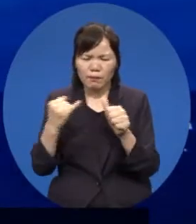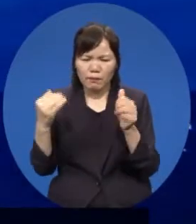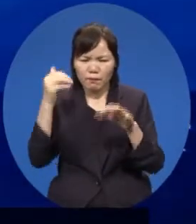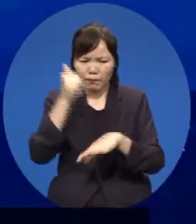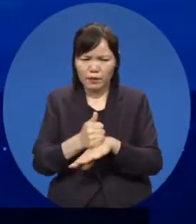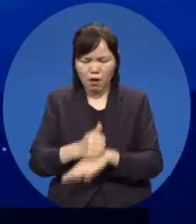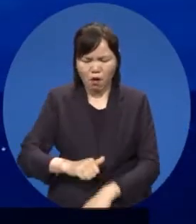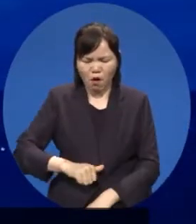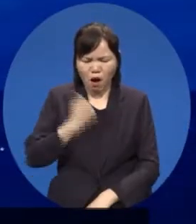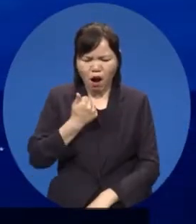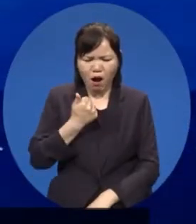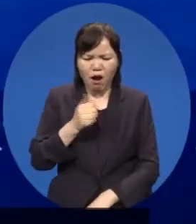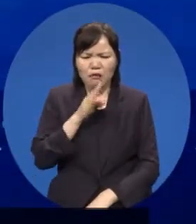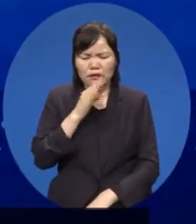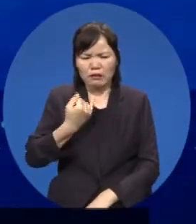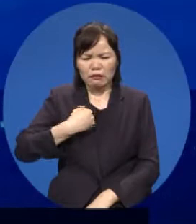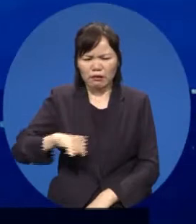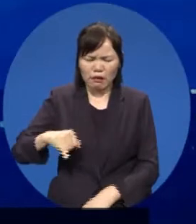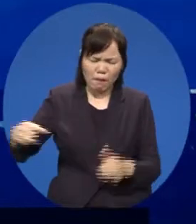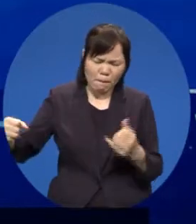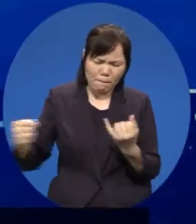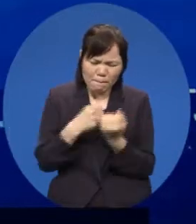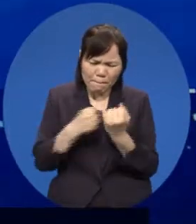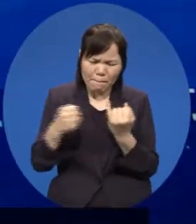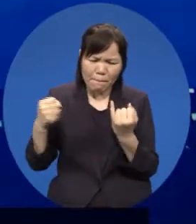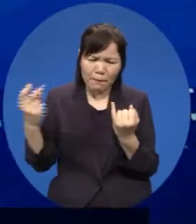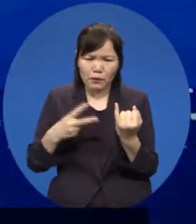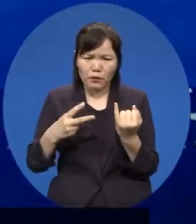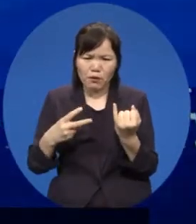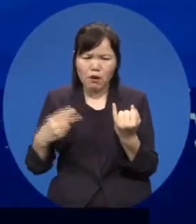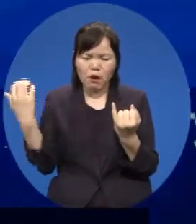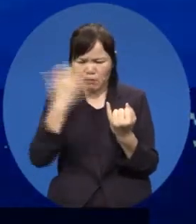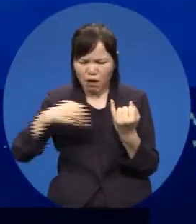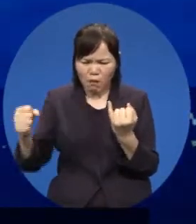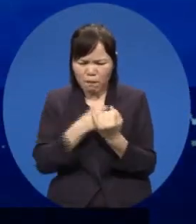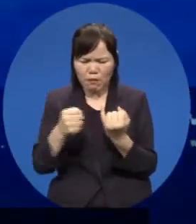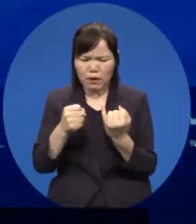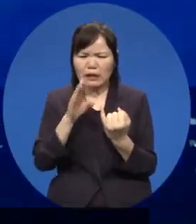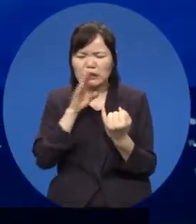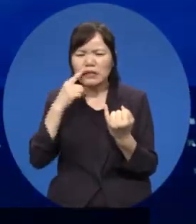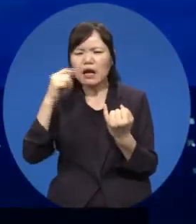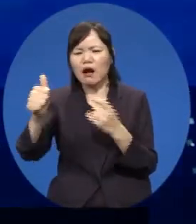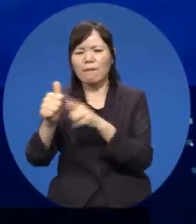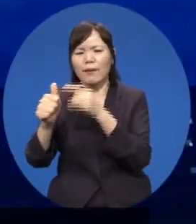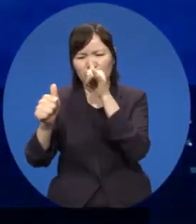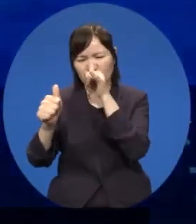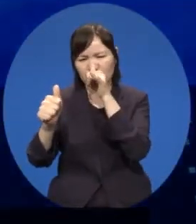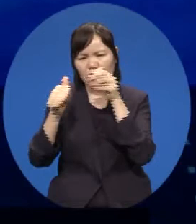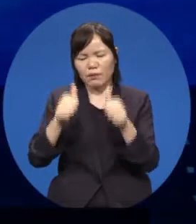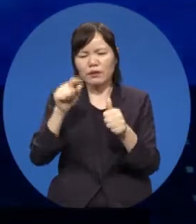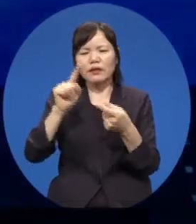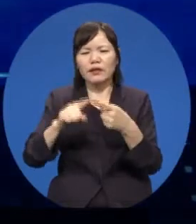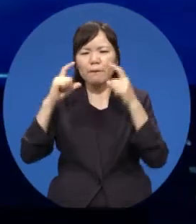화가 난다고 친딸을 잔혹하게 폭행을 하고 이것을 넘어서 성폭행까지 한 친 아빠 가 있습니다 버버리 여기에서